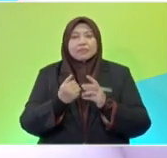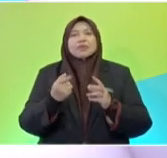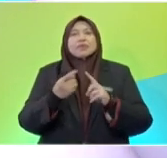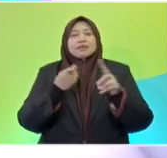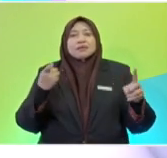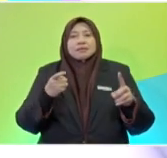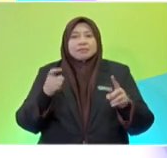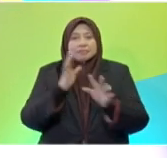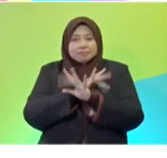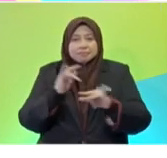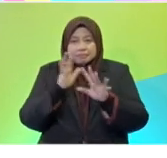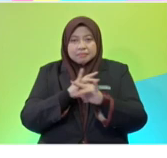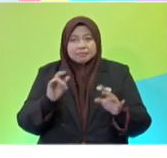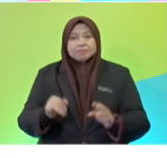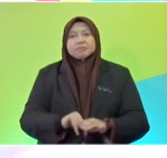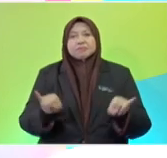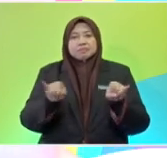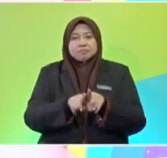untuk mengetahui